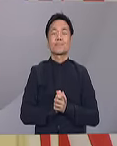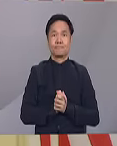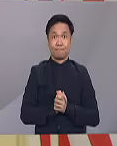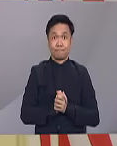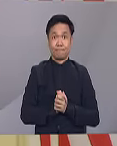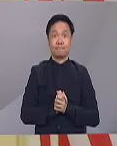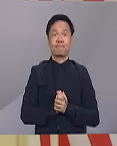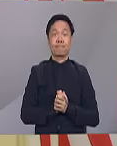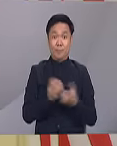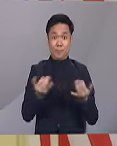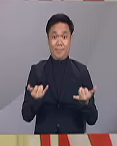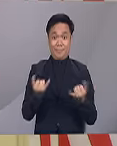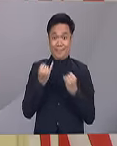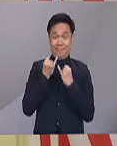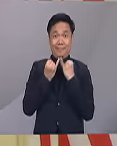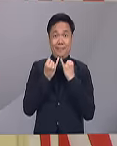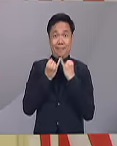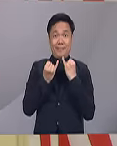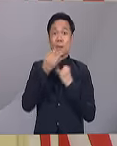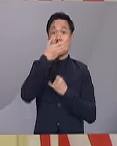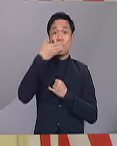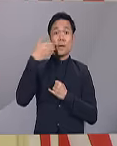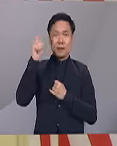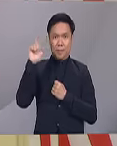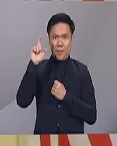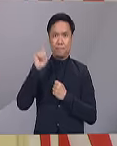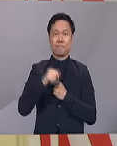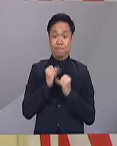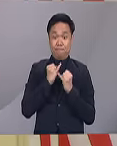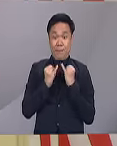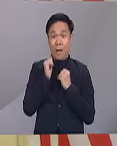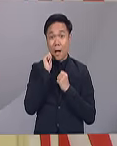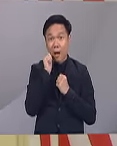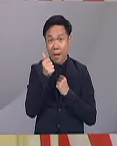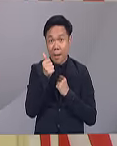ini hari terakhir bulan Ramadan. Besok,